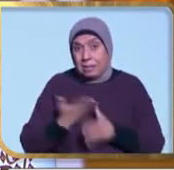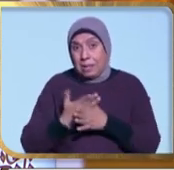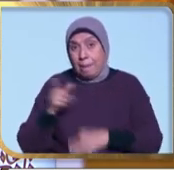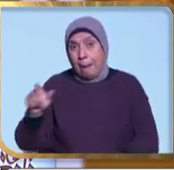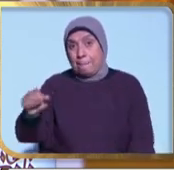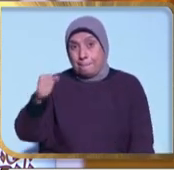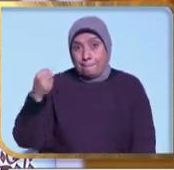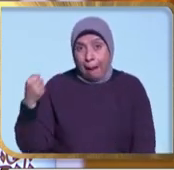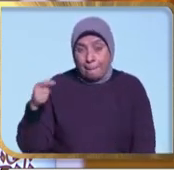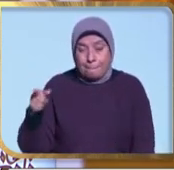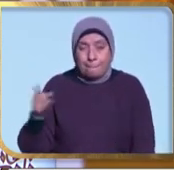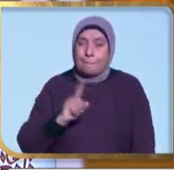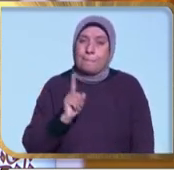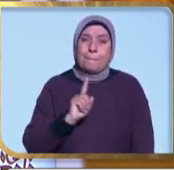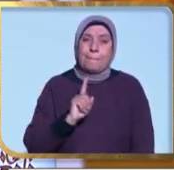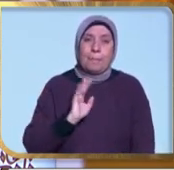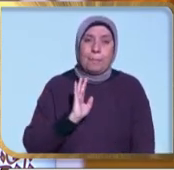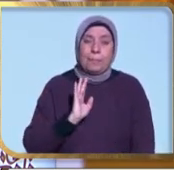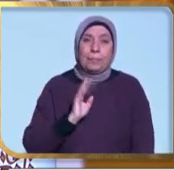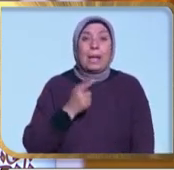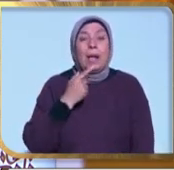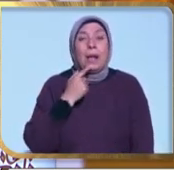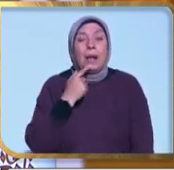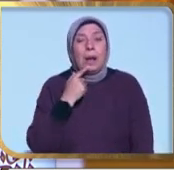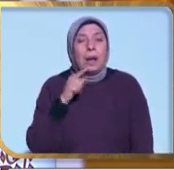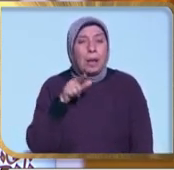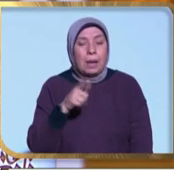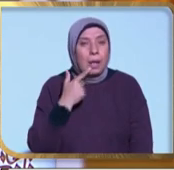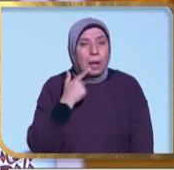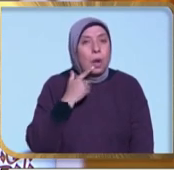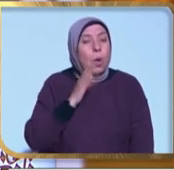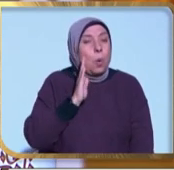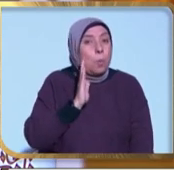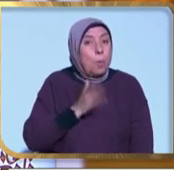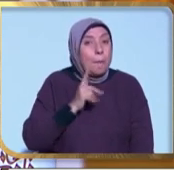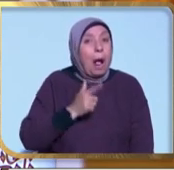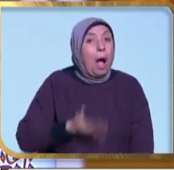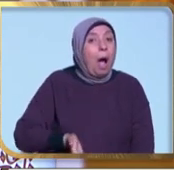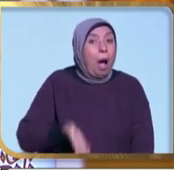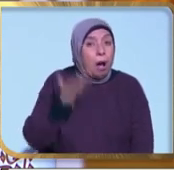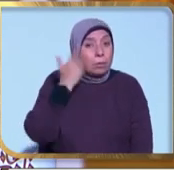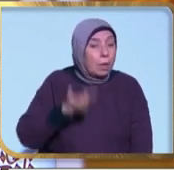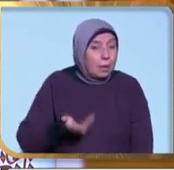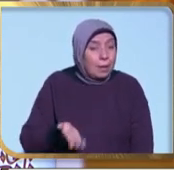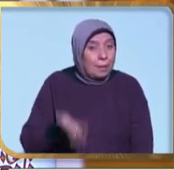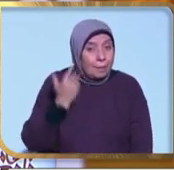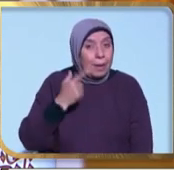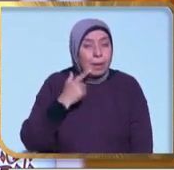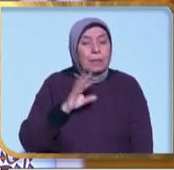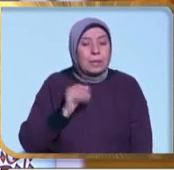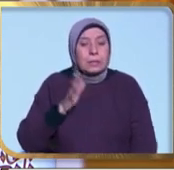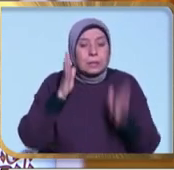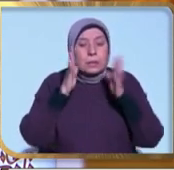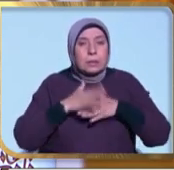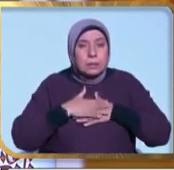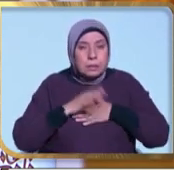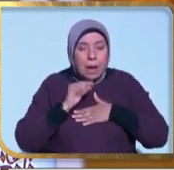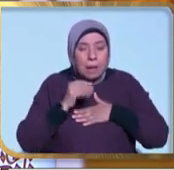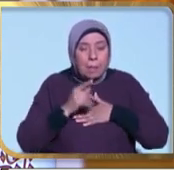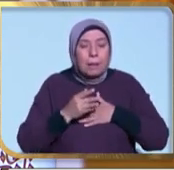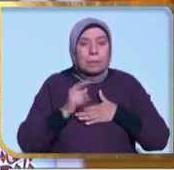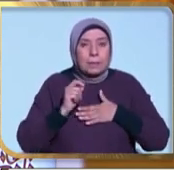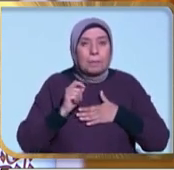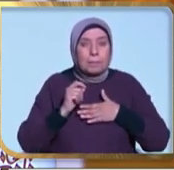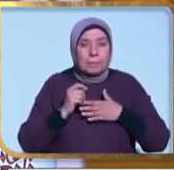قطع الصلاه انما تق في الحاله دي او الاولى في هذه الحاله التخفيف في الصلاه اللي عشان